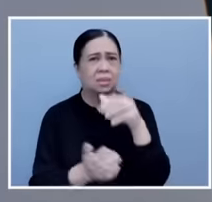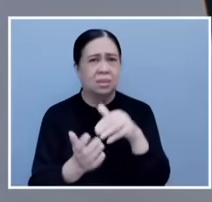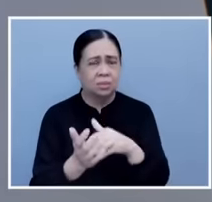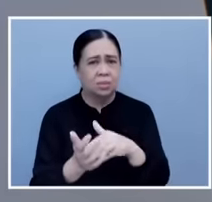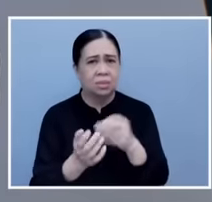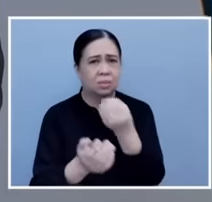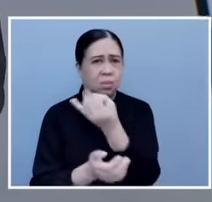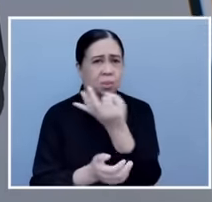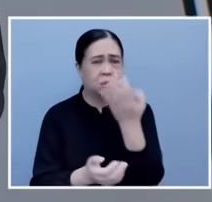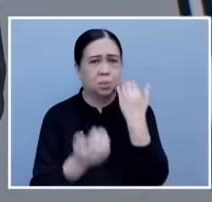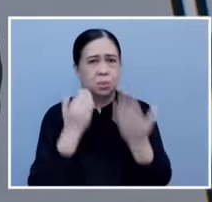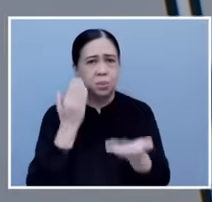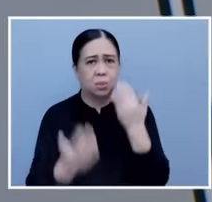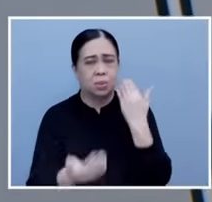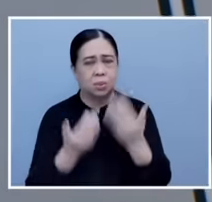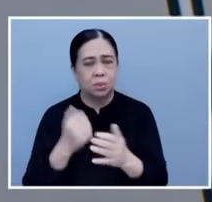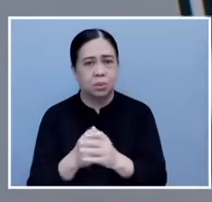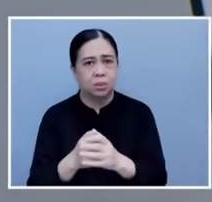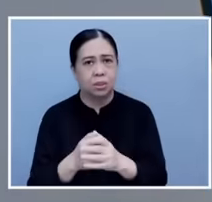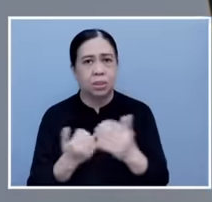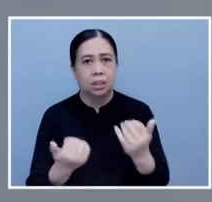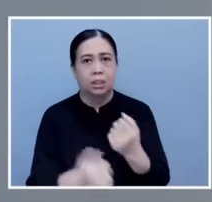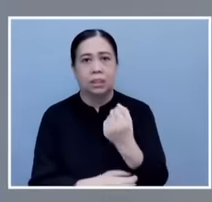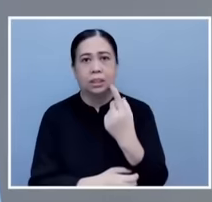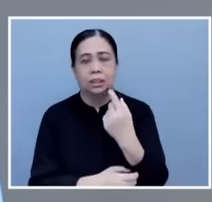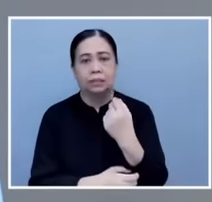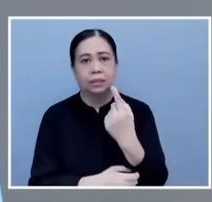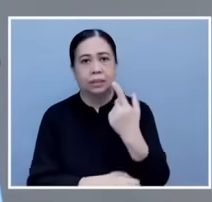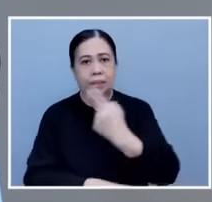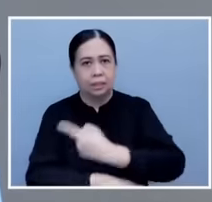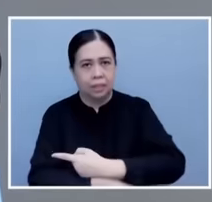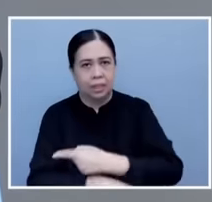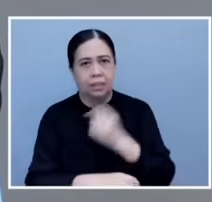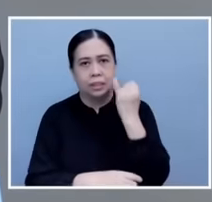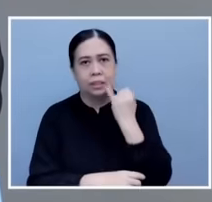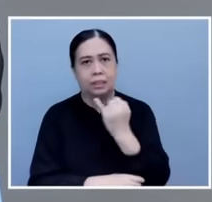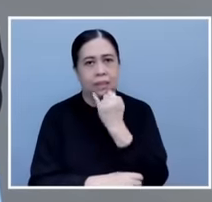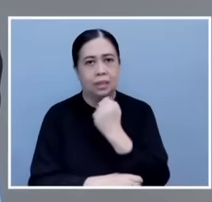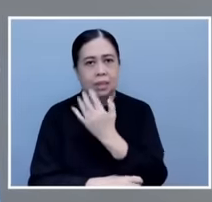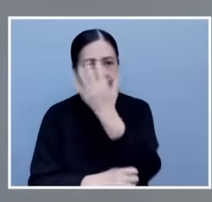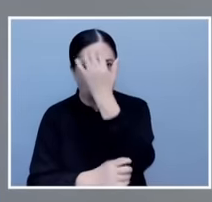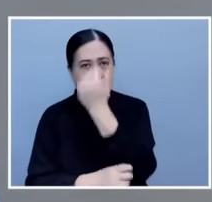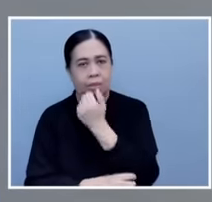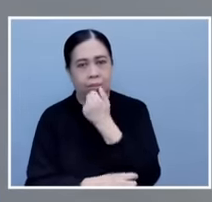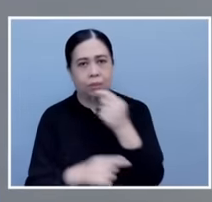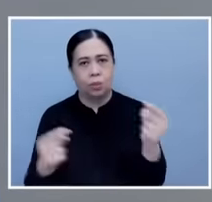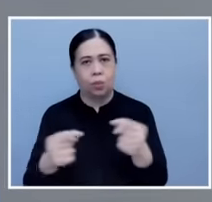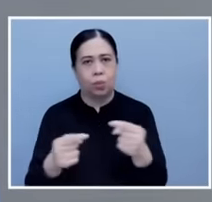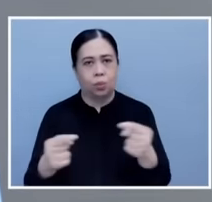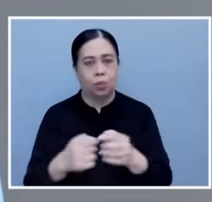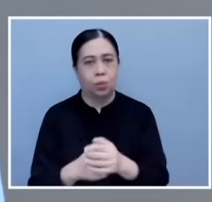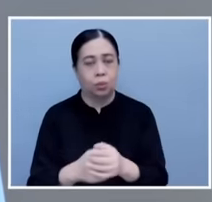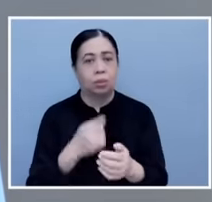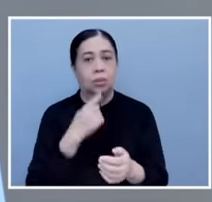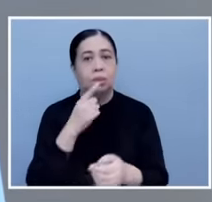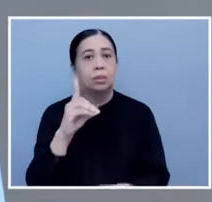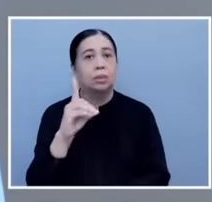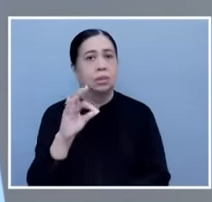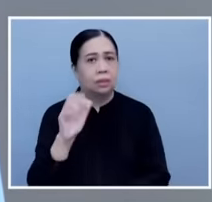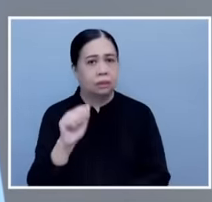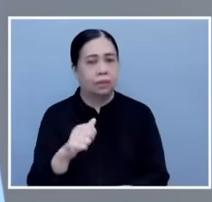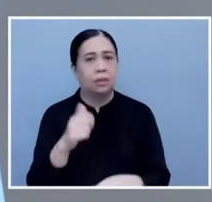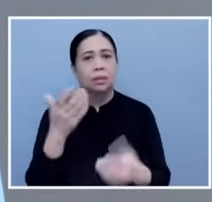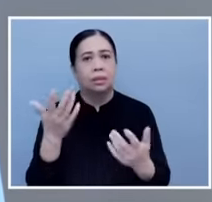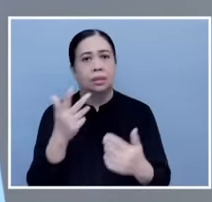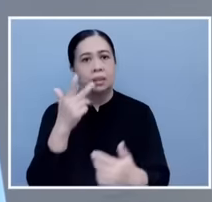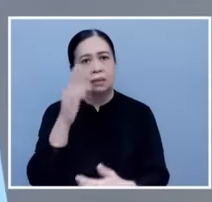ng mga nasasawi sa 19th na araw ng Israeli-Hamas conflict. Kinumpirma po naman ang DFA na 3